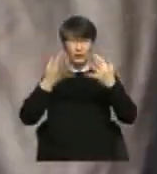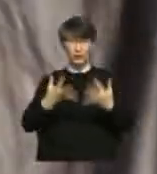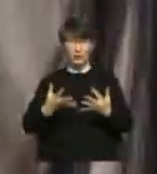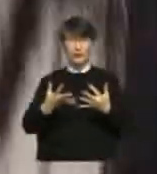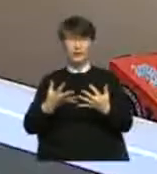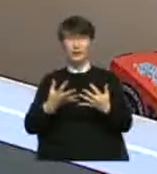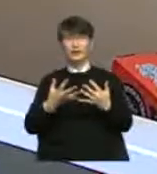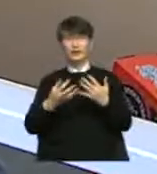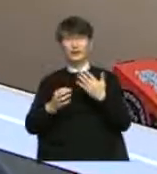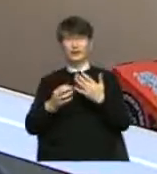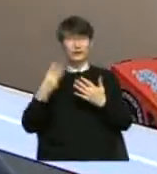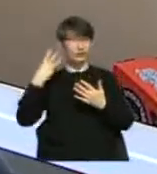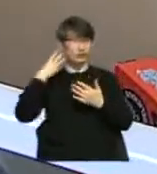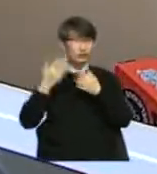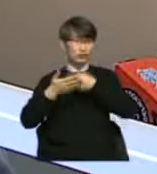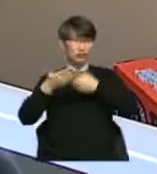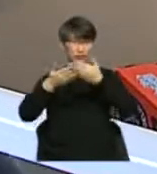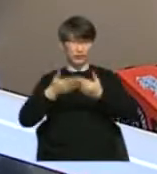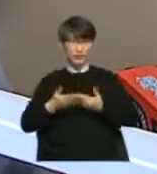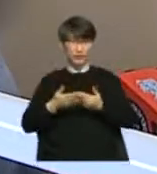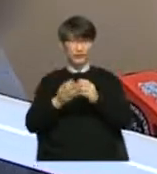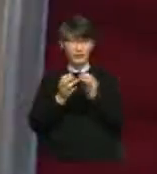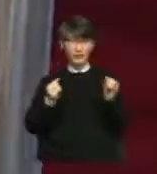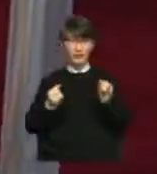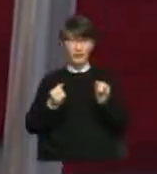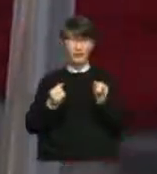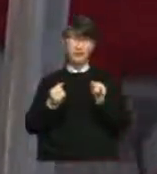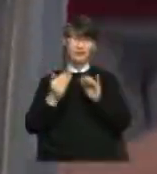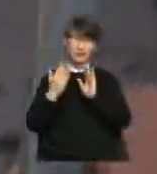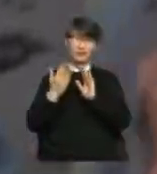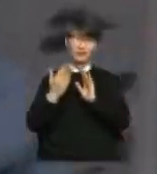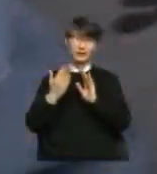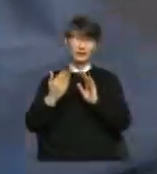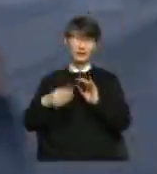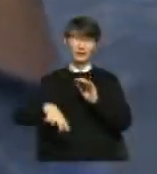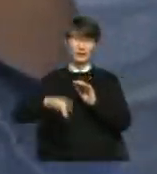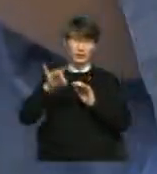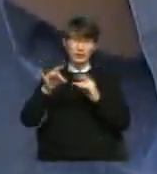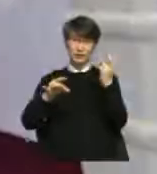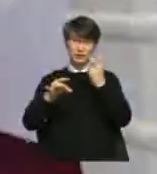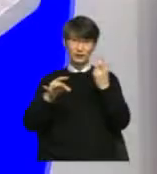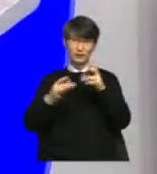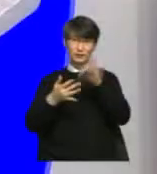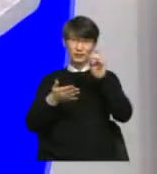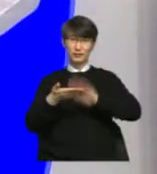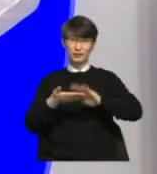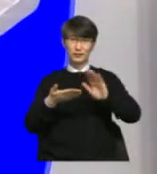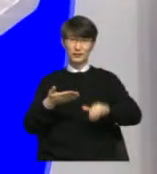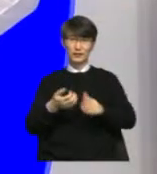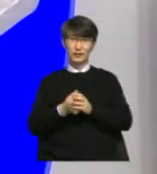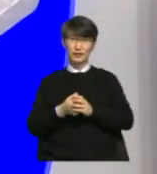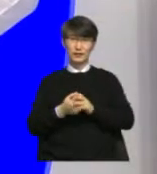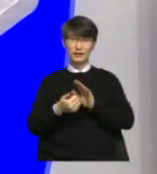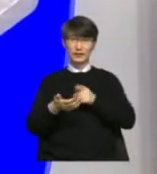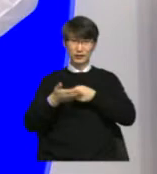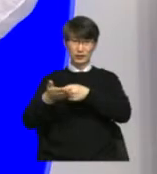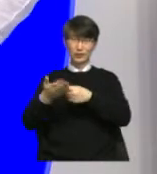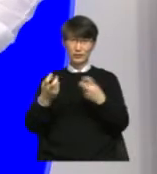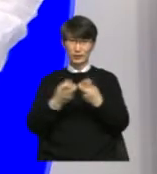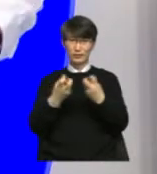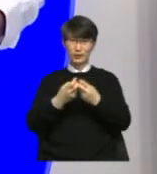인공달팽이관 이식수술을 받은 기초생활수급자나 차상위 계층을 대상으로 우선 선발됩니다. 지원 방법은